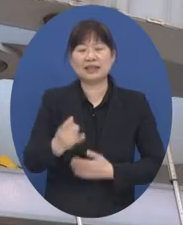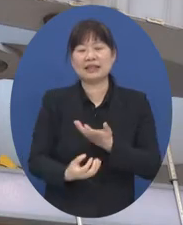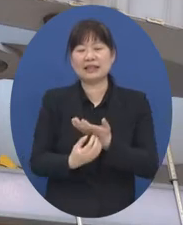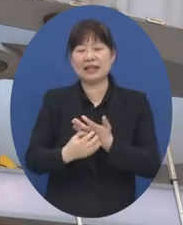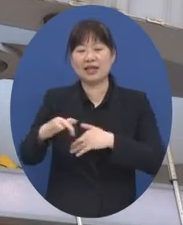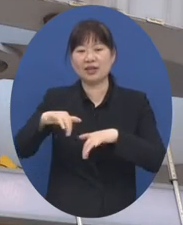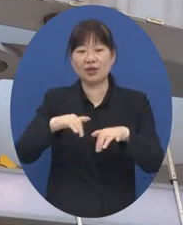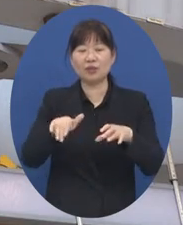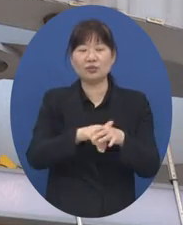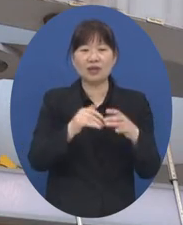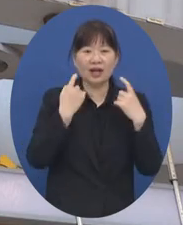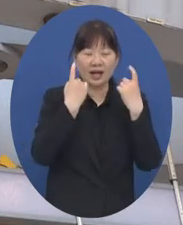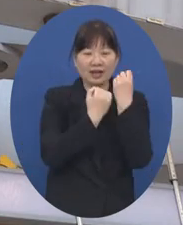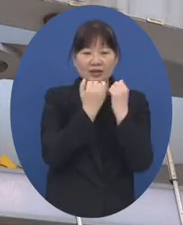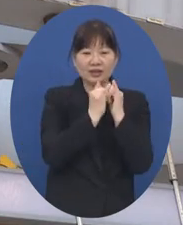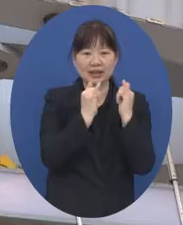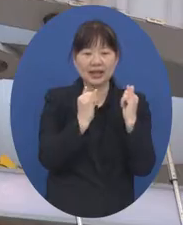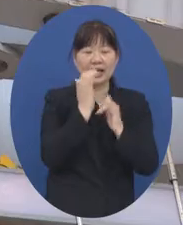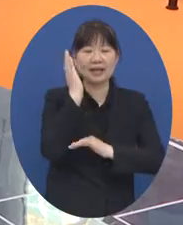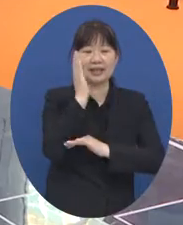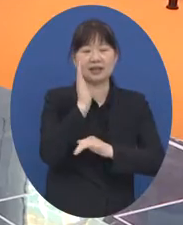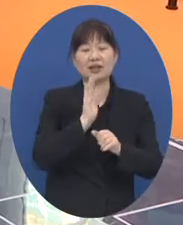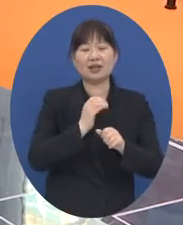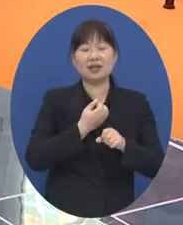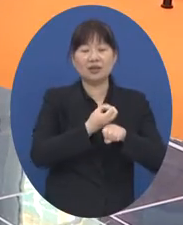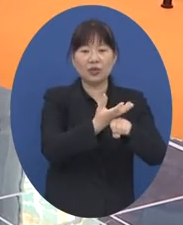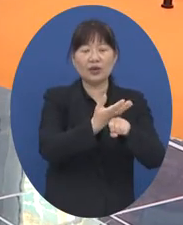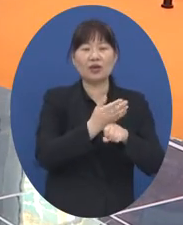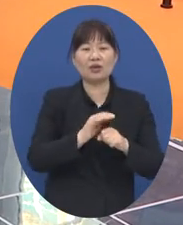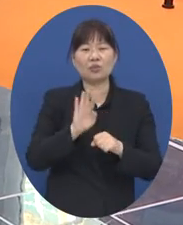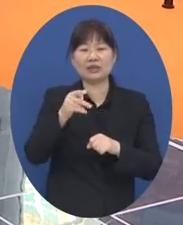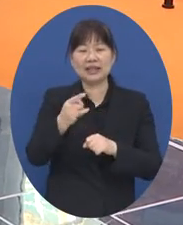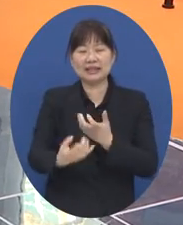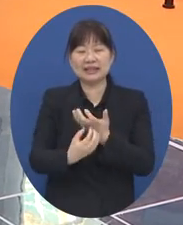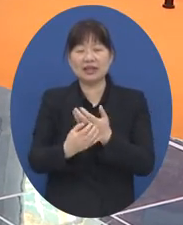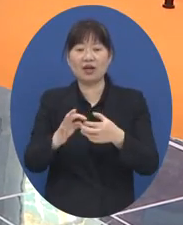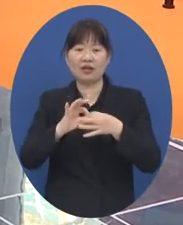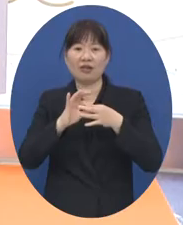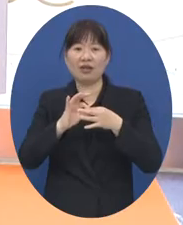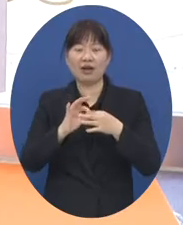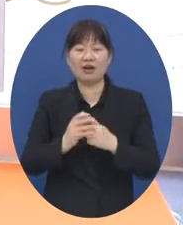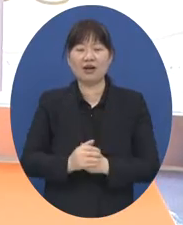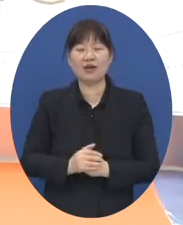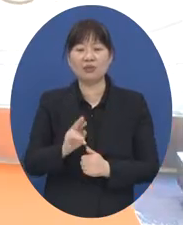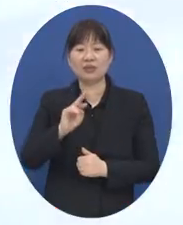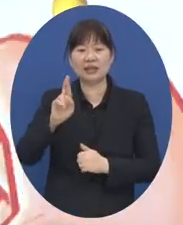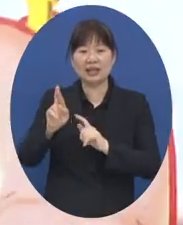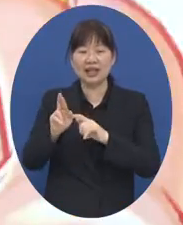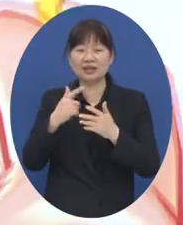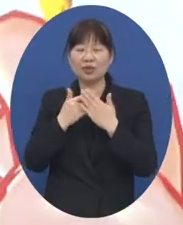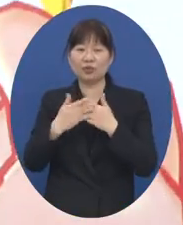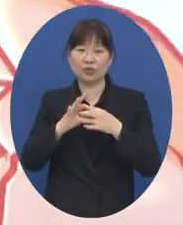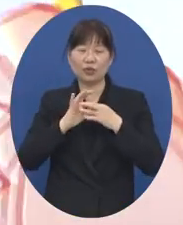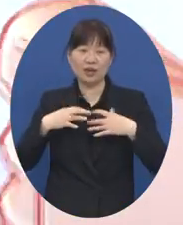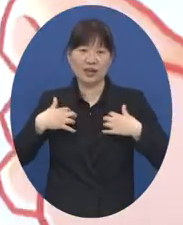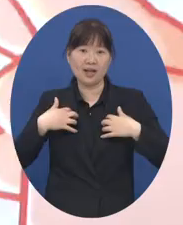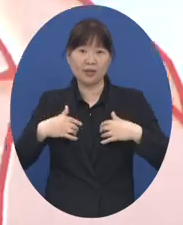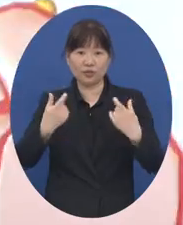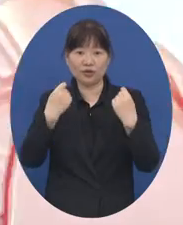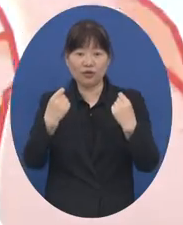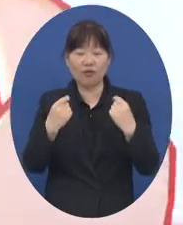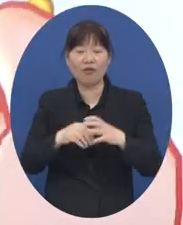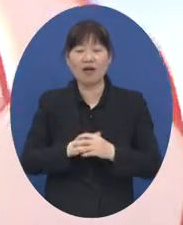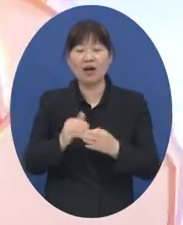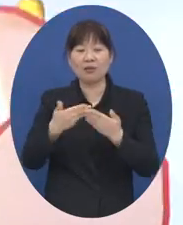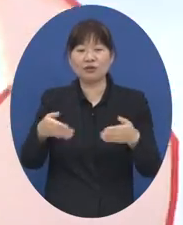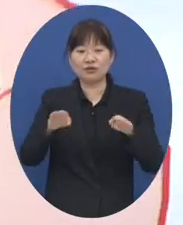거리, 문화관광 해설사가 동네 이야기를 들려주고 부대찌개와 관련된 VR 체험을 하며 게임하듯